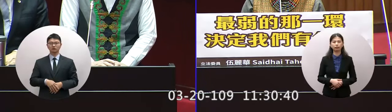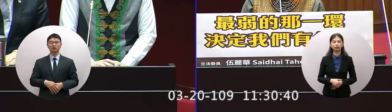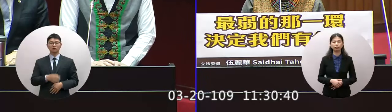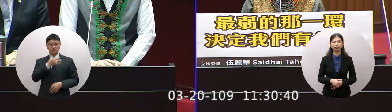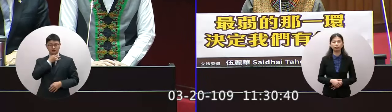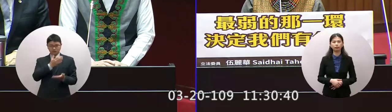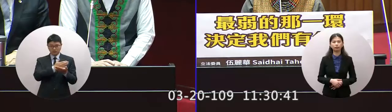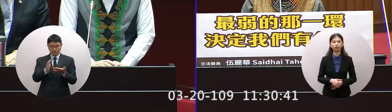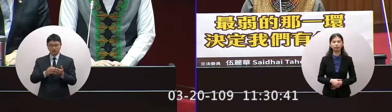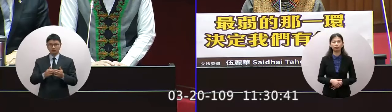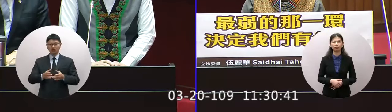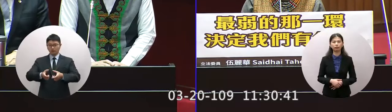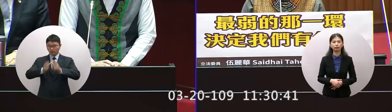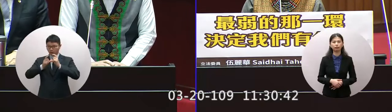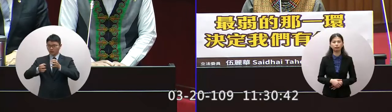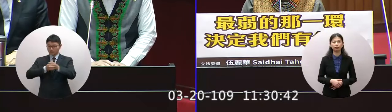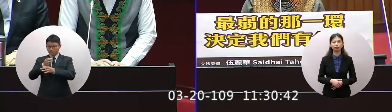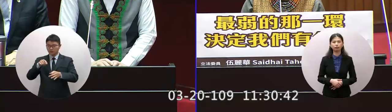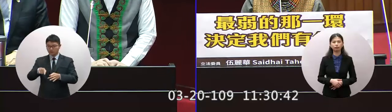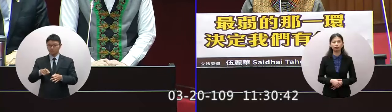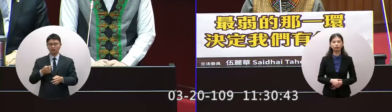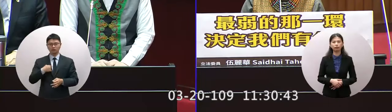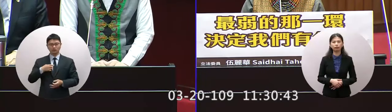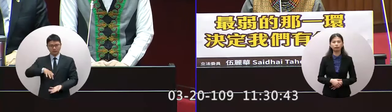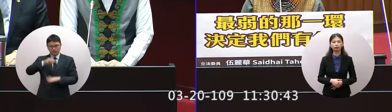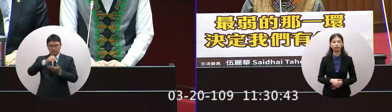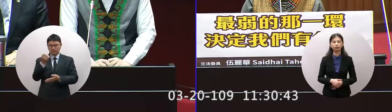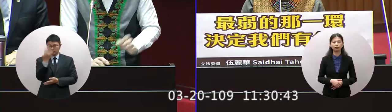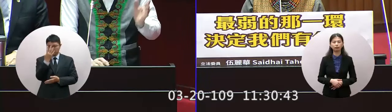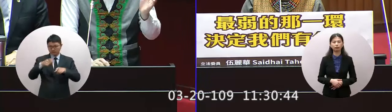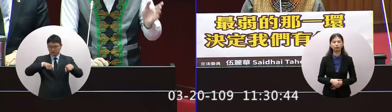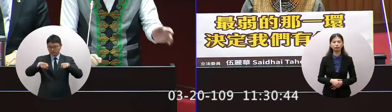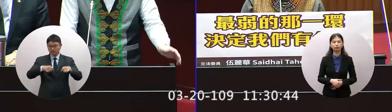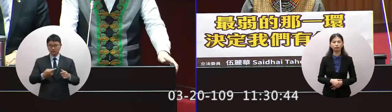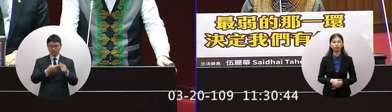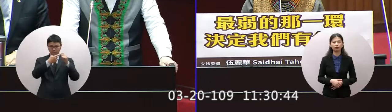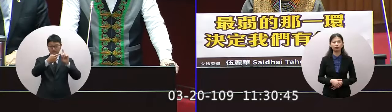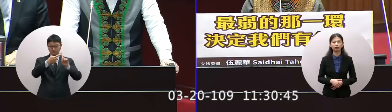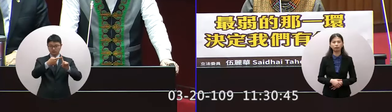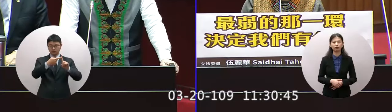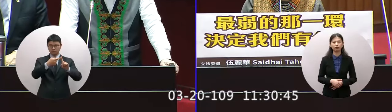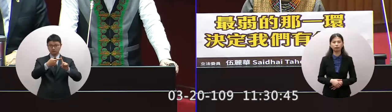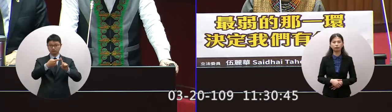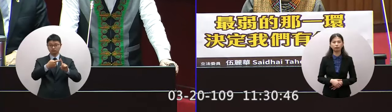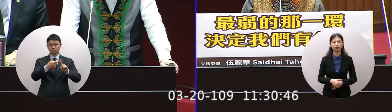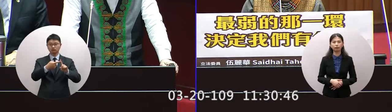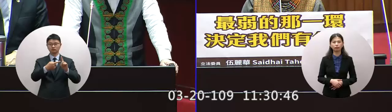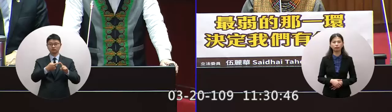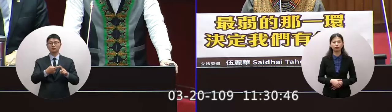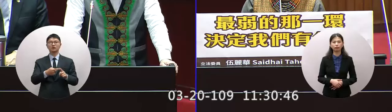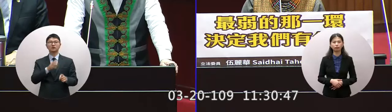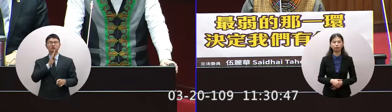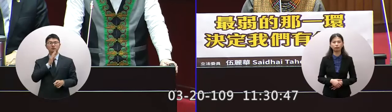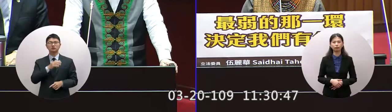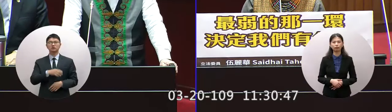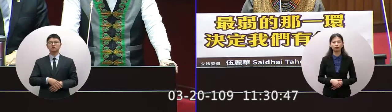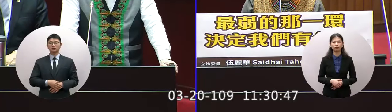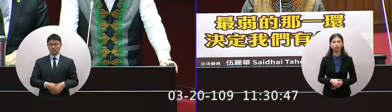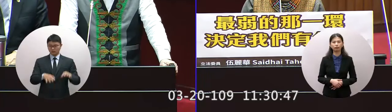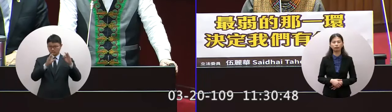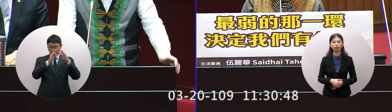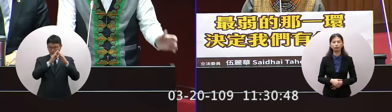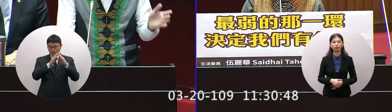振兴的这个方案呢，我们推了四个方案。第一个已经在推动，就是所谓的这个金融纾困措